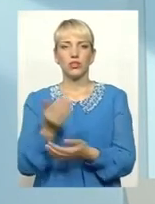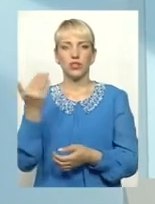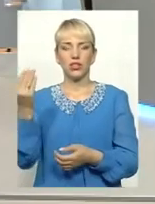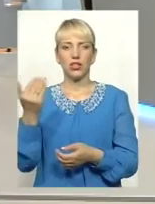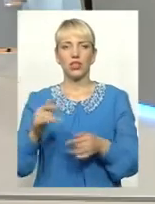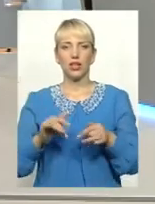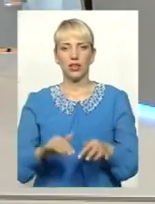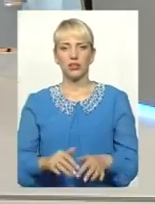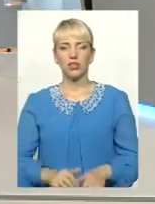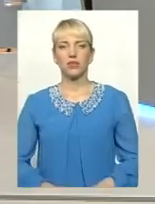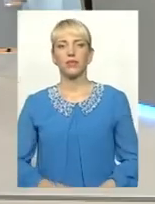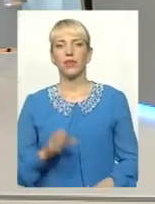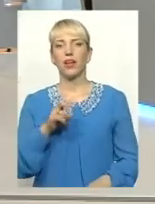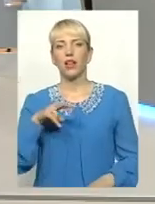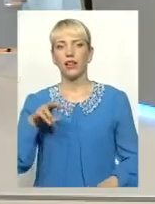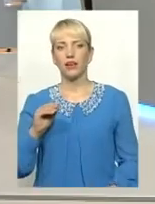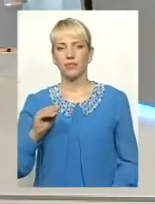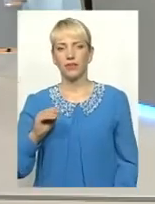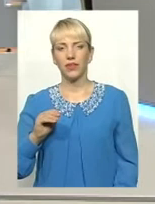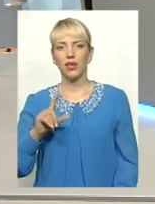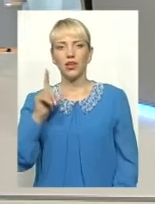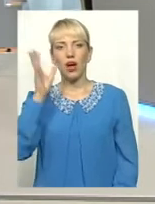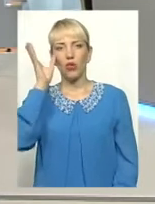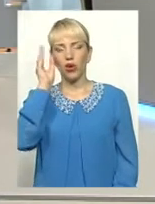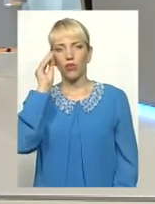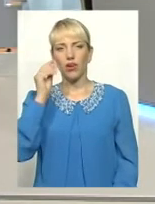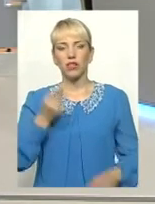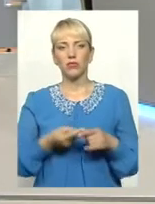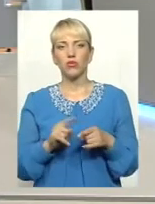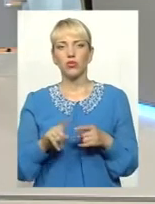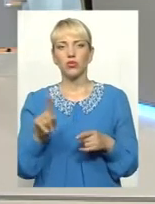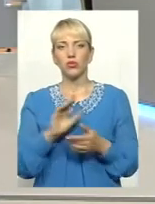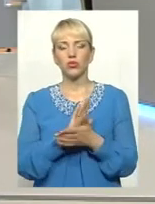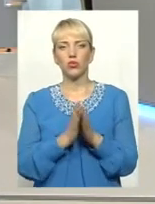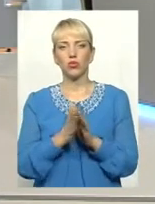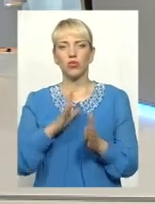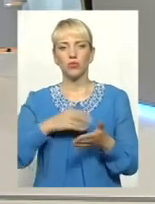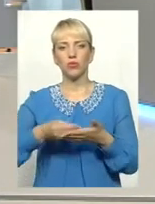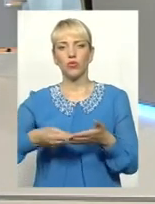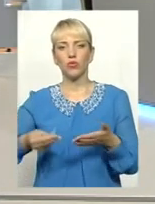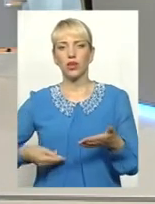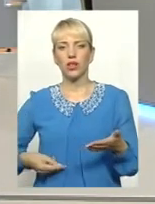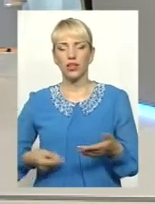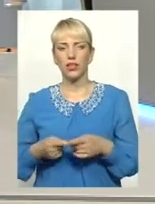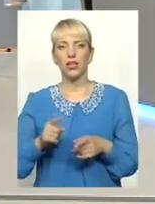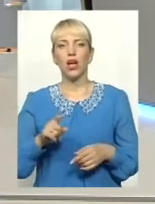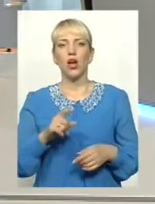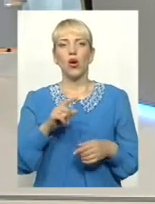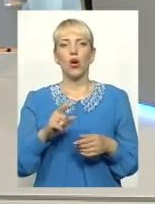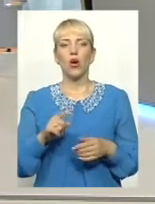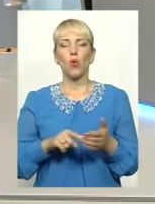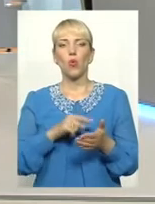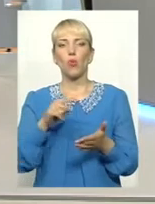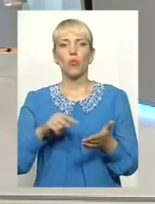діяльності. Але все ж таки, з урахуванням тим, що договір був укладений комунальним підприємством по зеленому будівництву